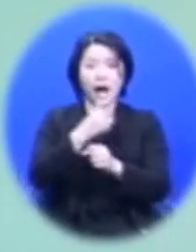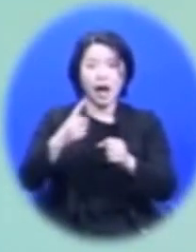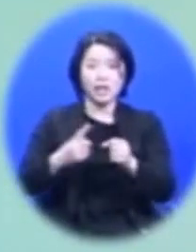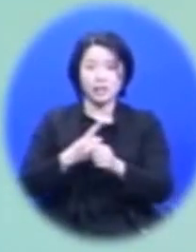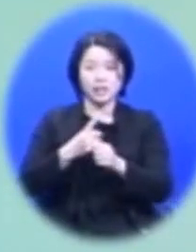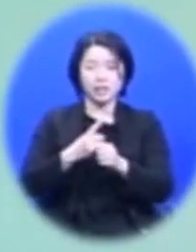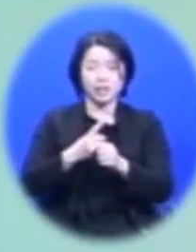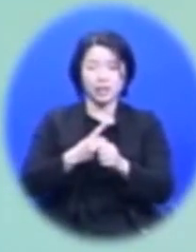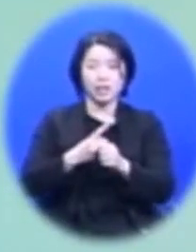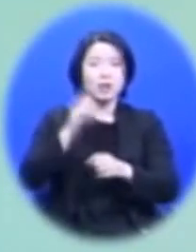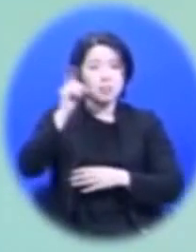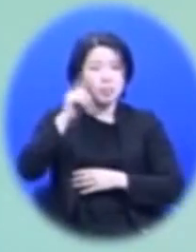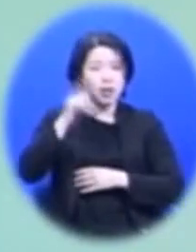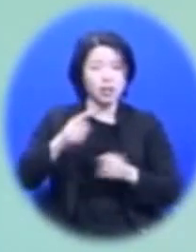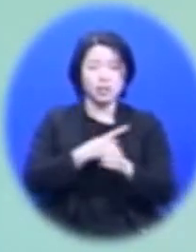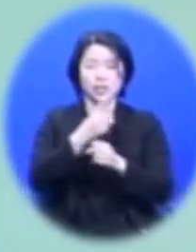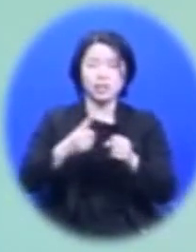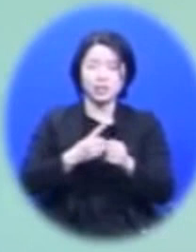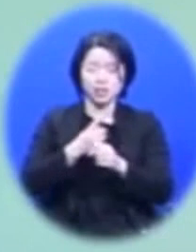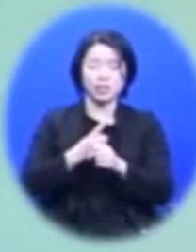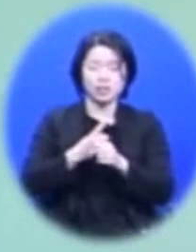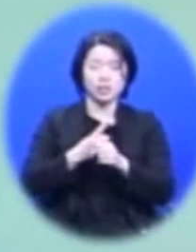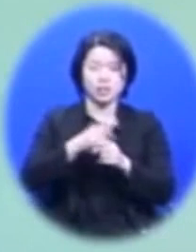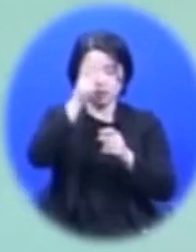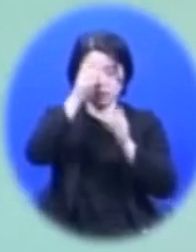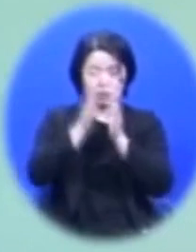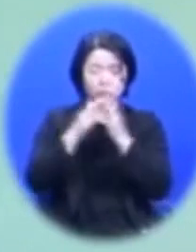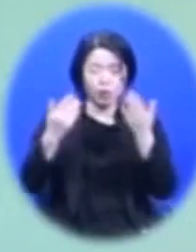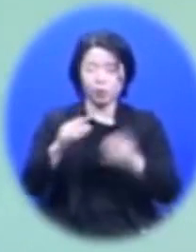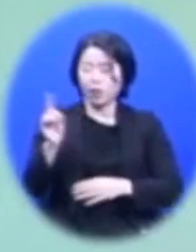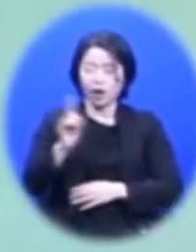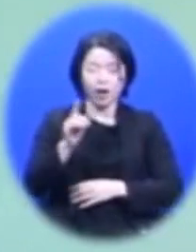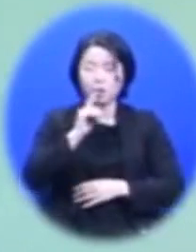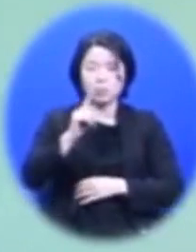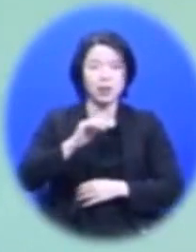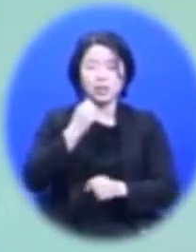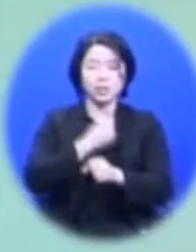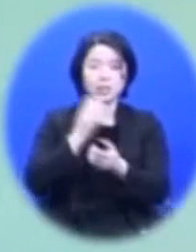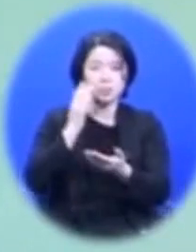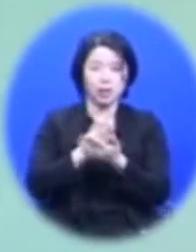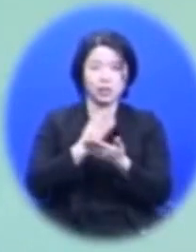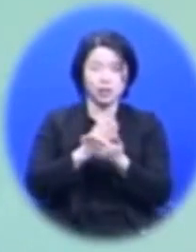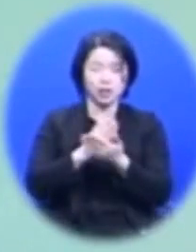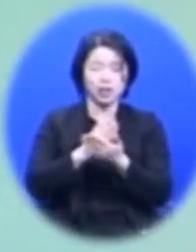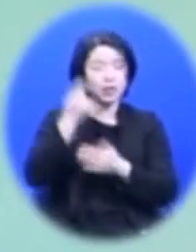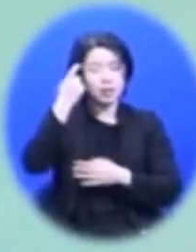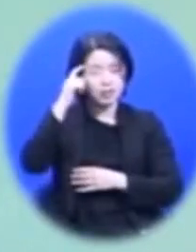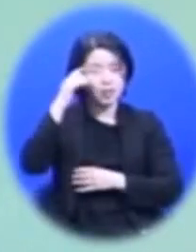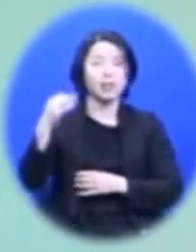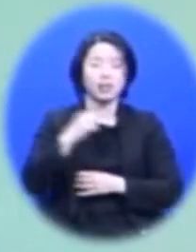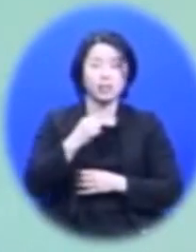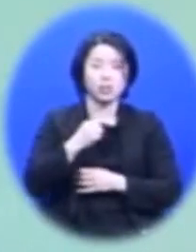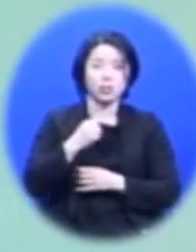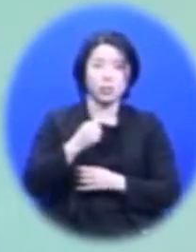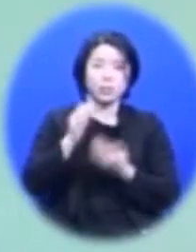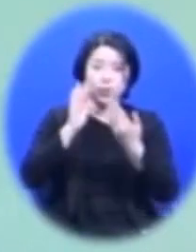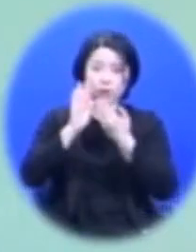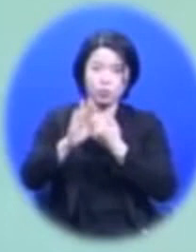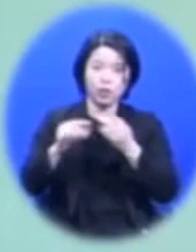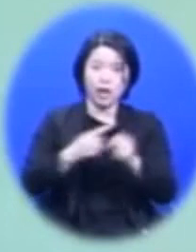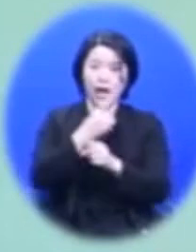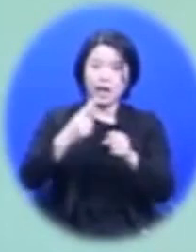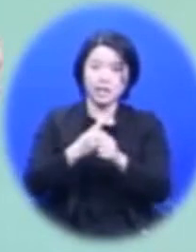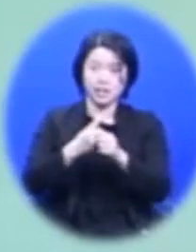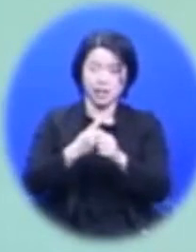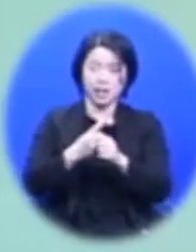시간씩 기도하기로 작정하고 아무 말을 하지 말아야 되겠다. 지금 상태에서는 아무 말을 하지 말아요. 그리고 한